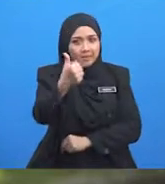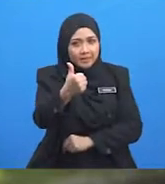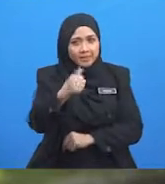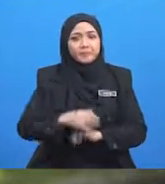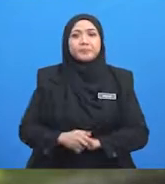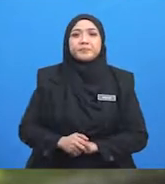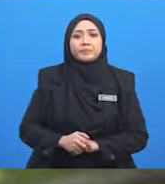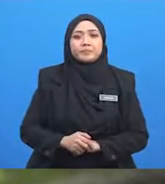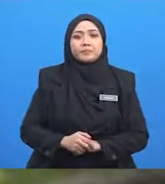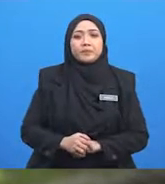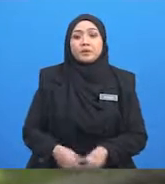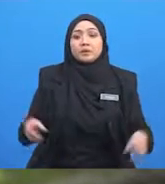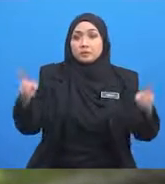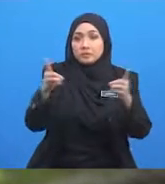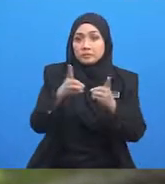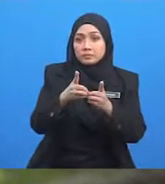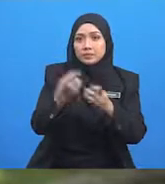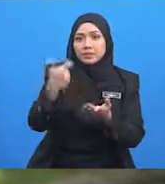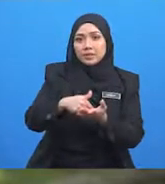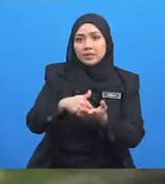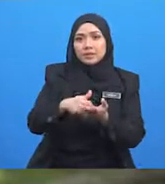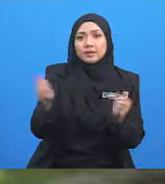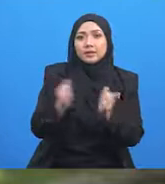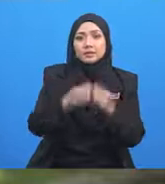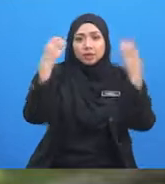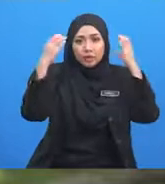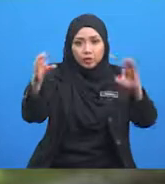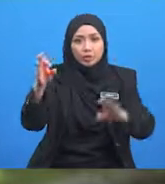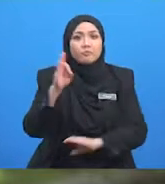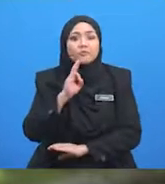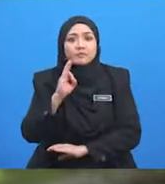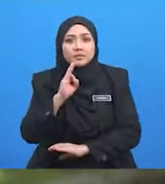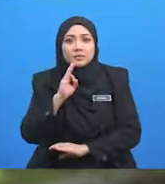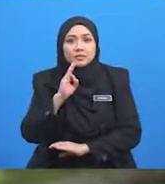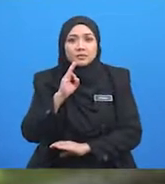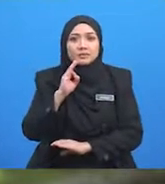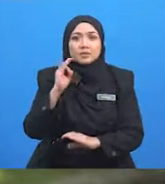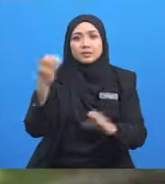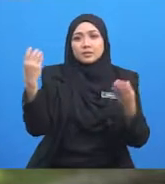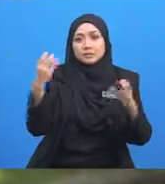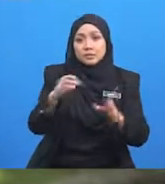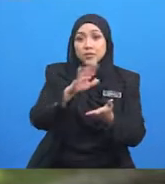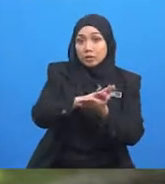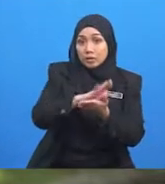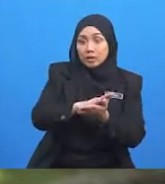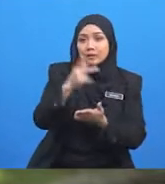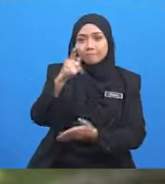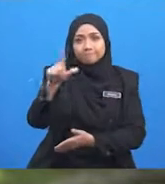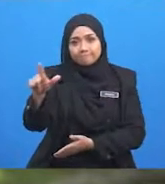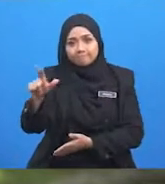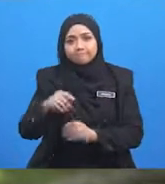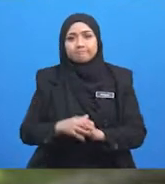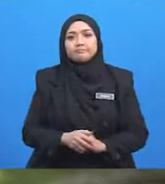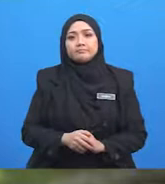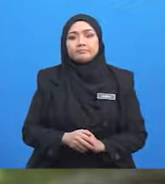kembali bersama saya, Cikgu Fiza dari SMK Taman Keramat, bersiaran bersama-sama